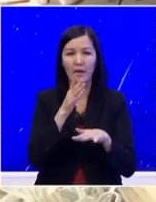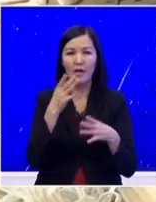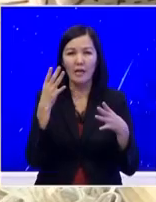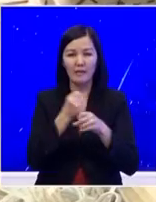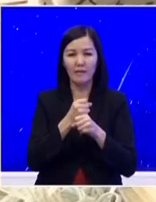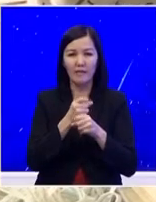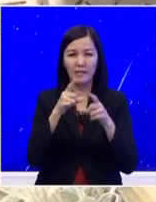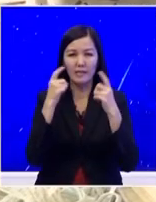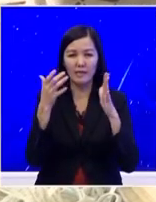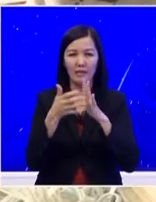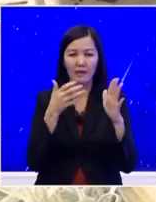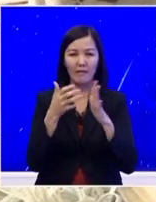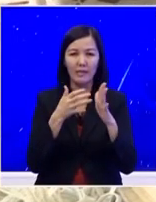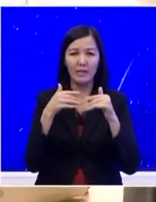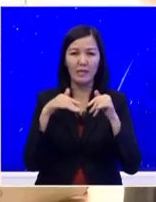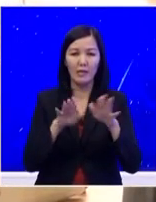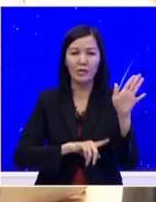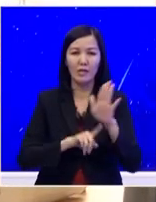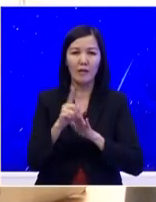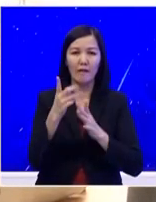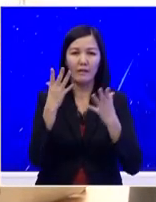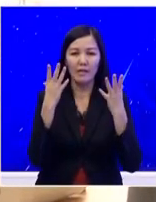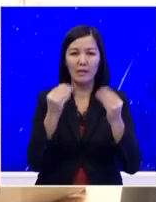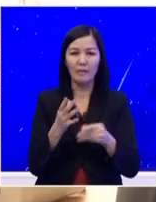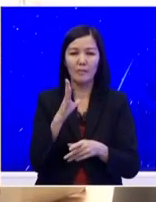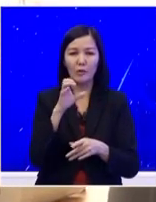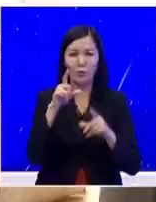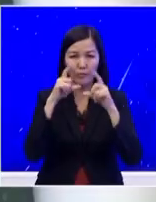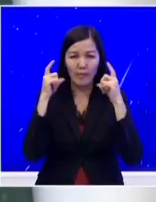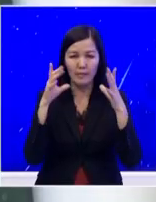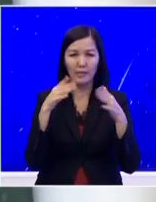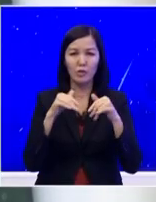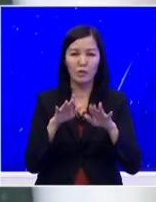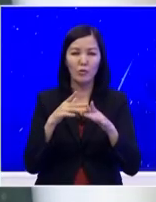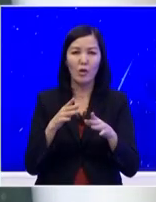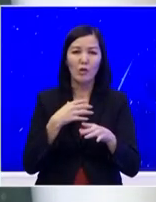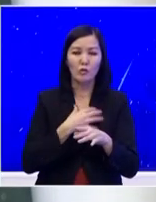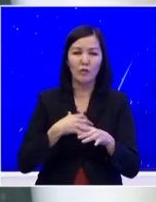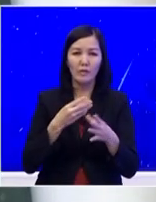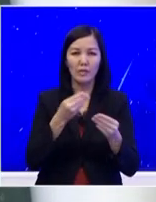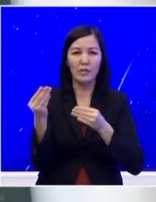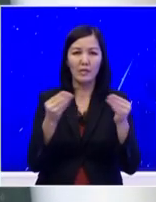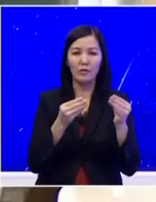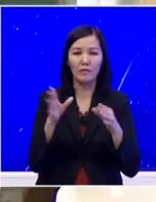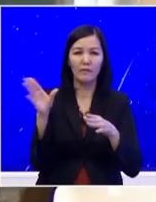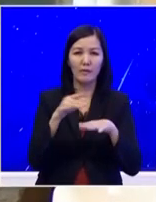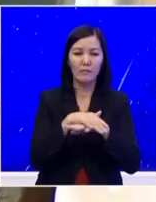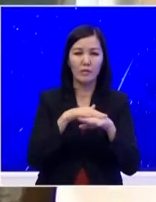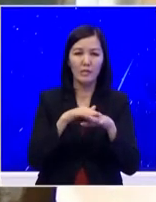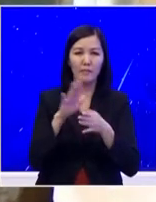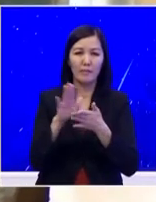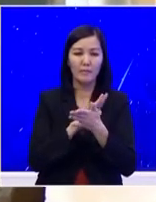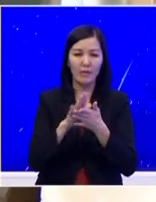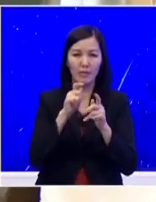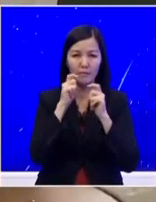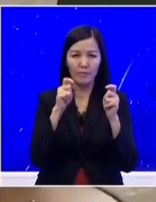масок, они занялись их пошивом. В день выпускают порядка 500 единиц. И что важно, раздают их всем жителям района на бесплатной